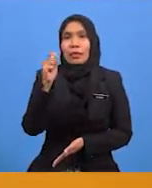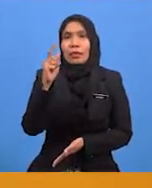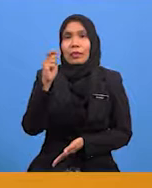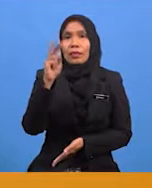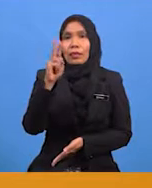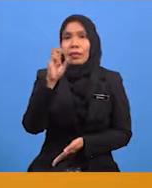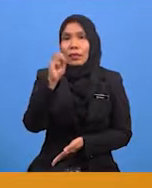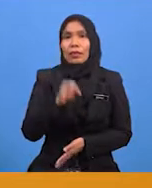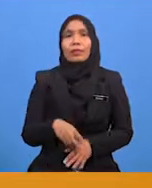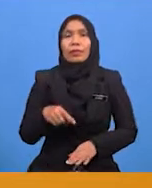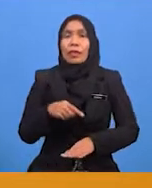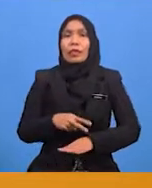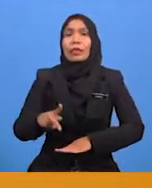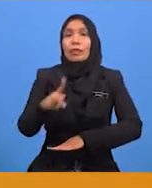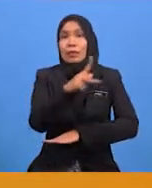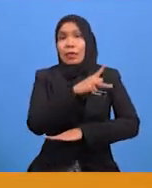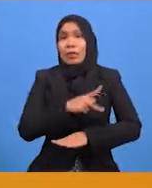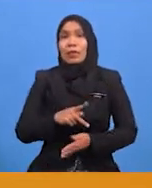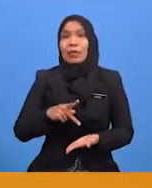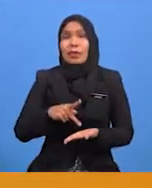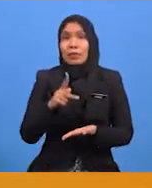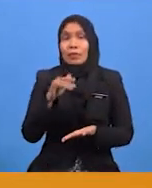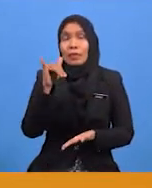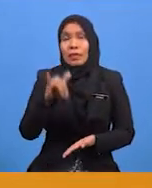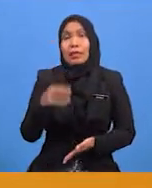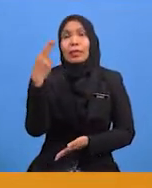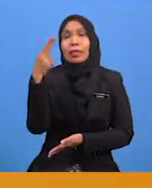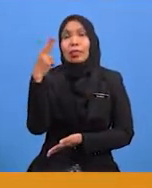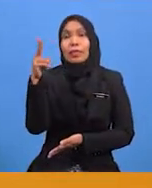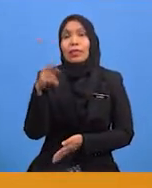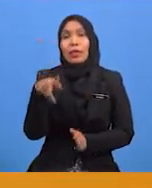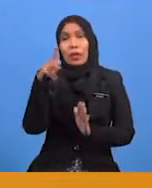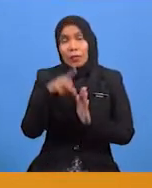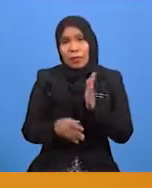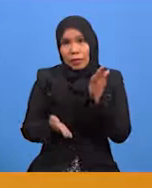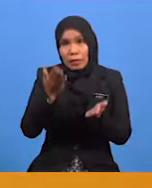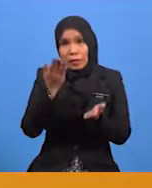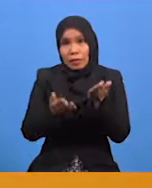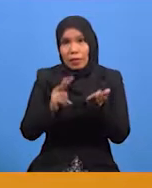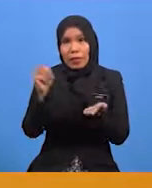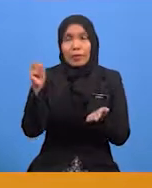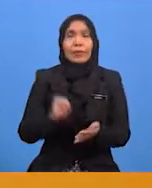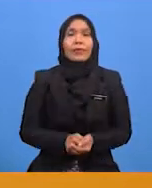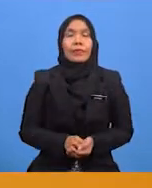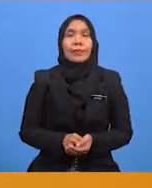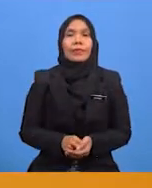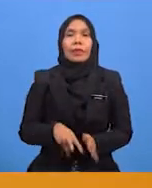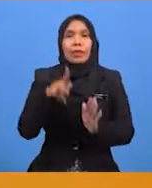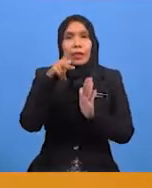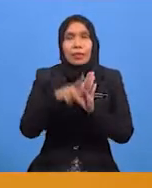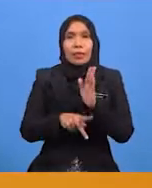yang hijau pertimbangan. Perkataan di yang diulang di hadapan